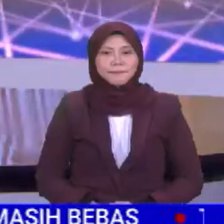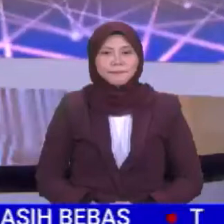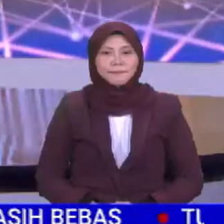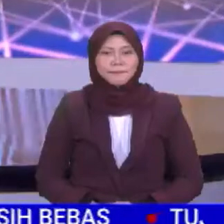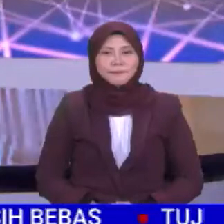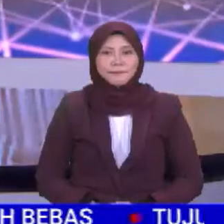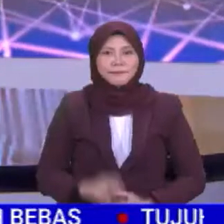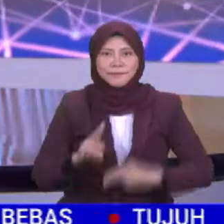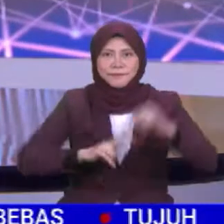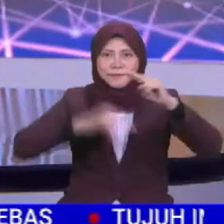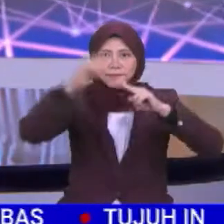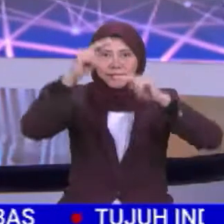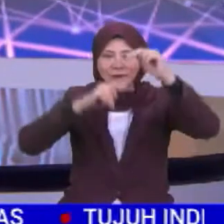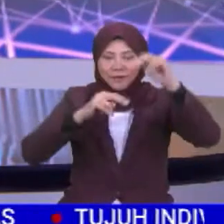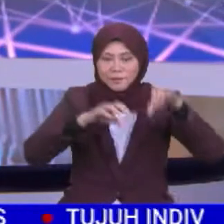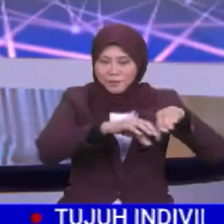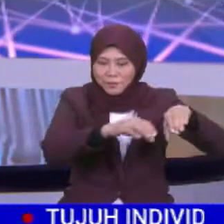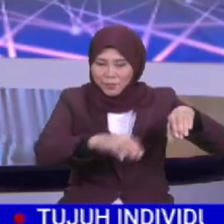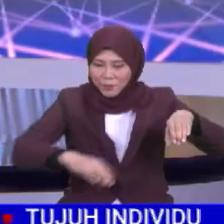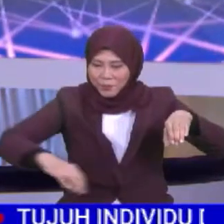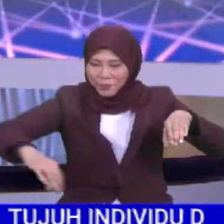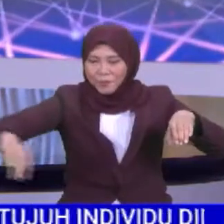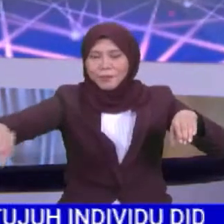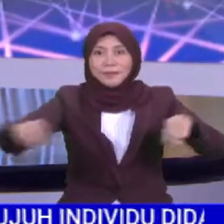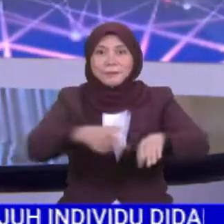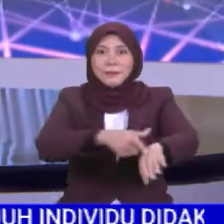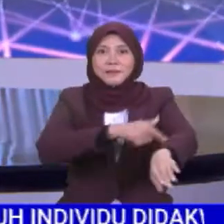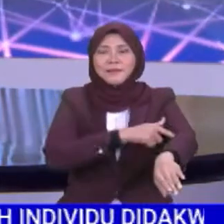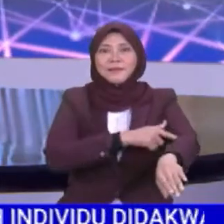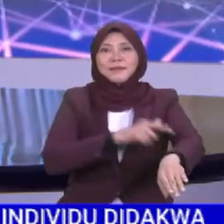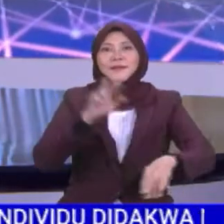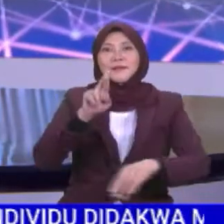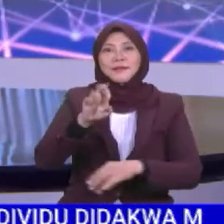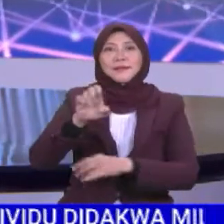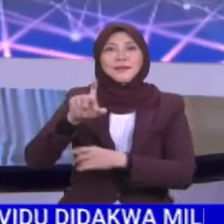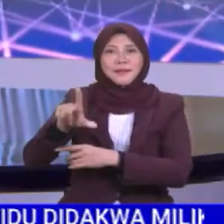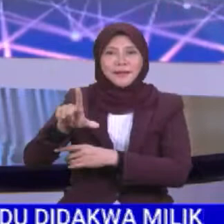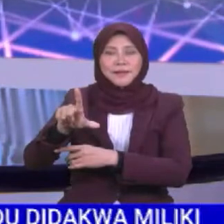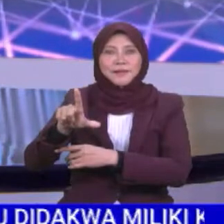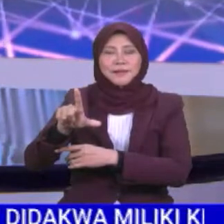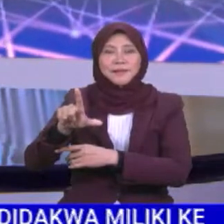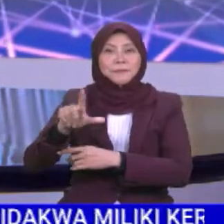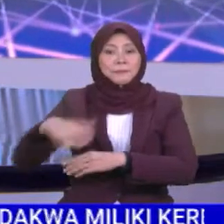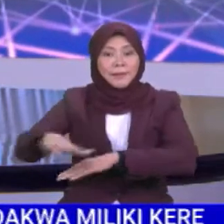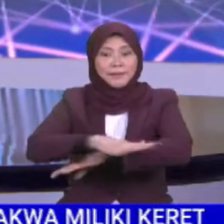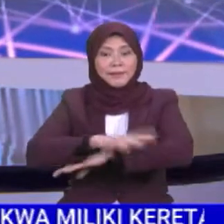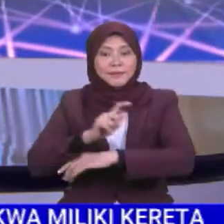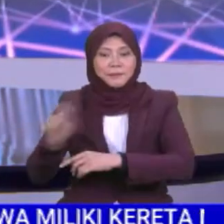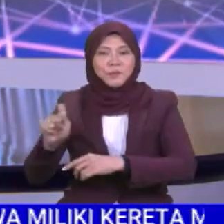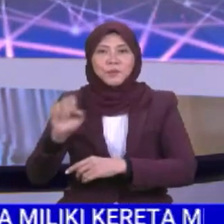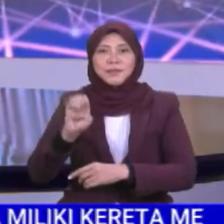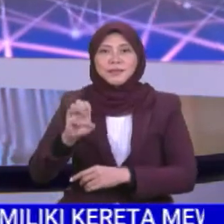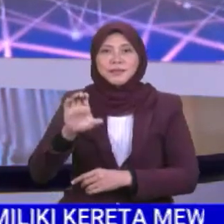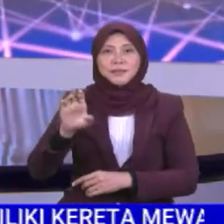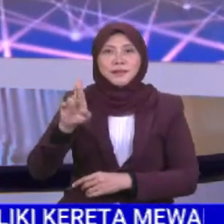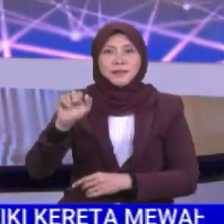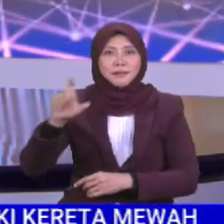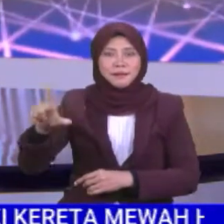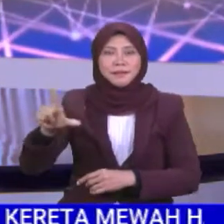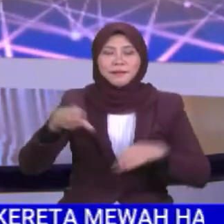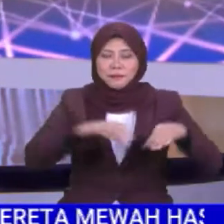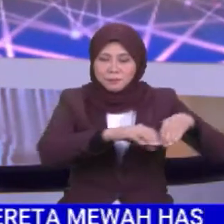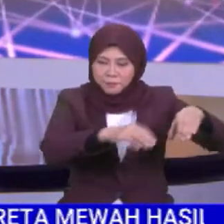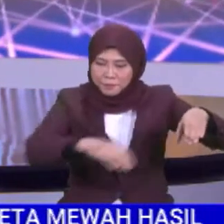Hai pembinaan terowongan terpanjang Nusi Project laluan real pantai timur isi Ariel atau Genting channel mematikan